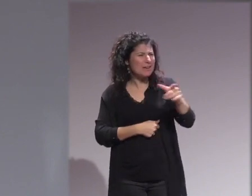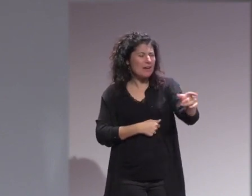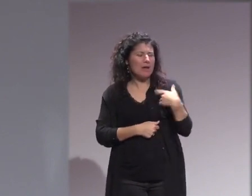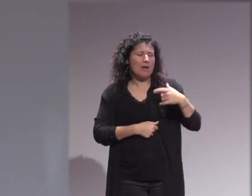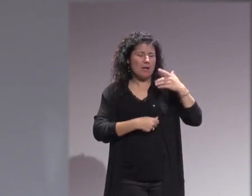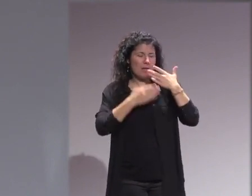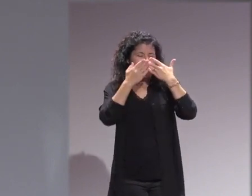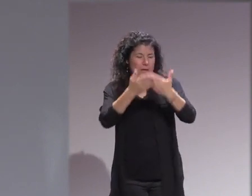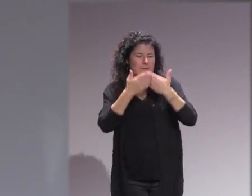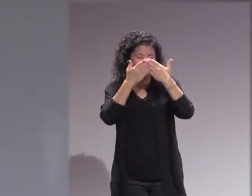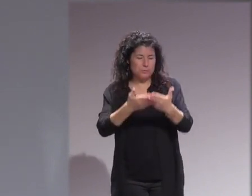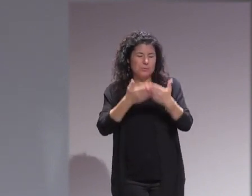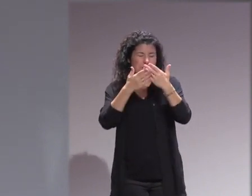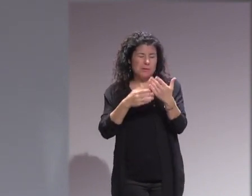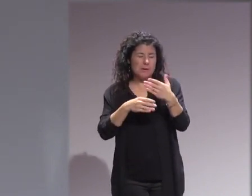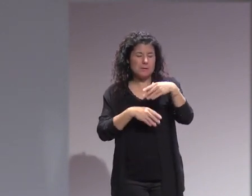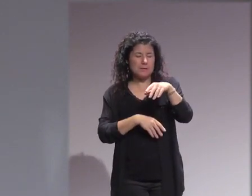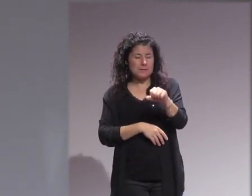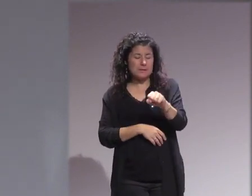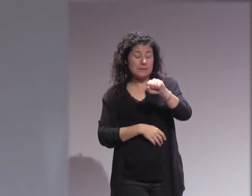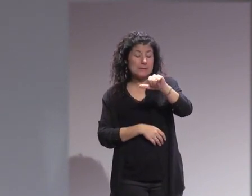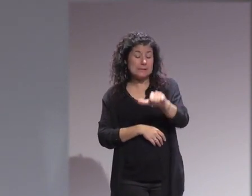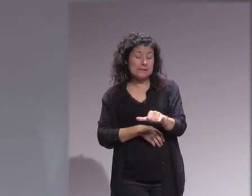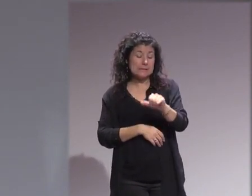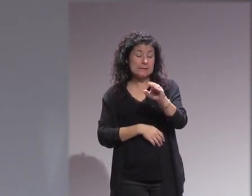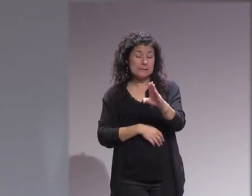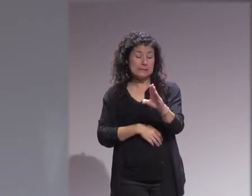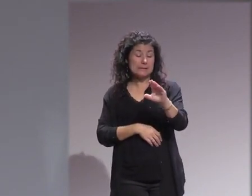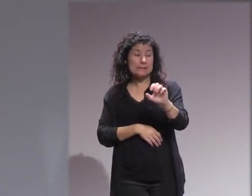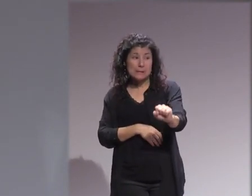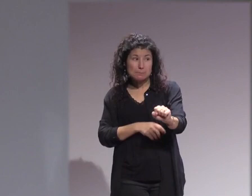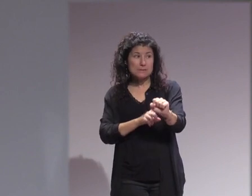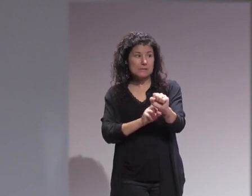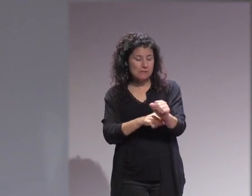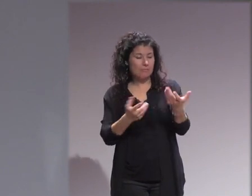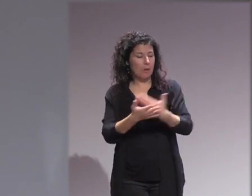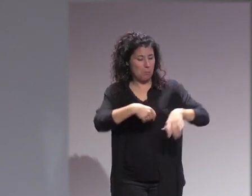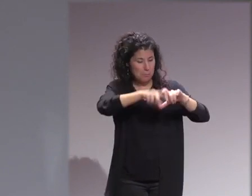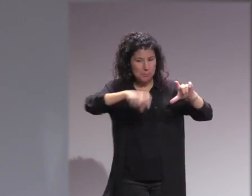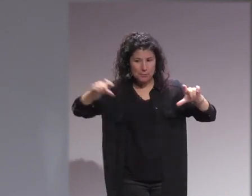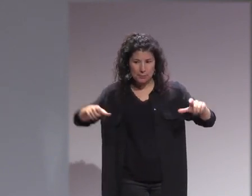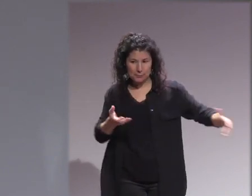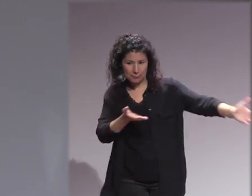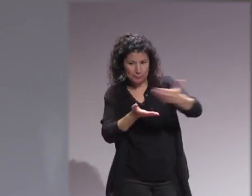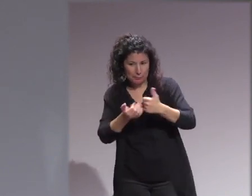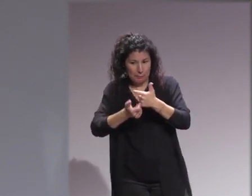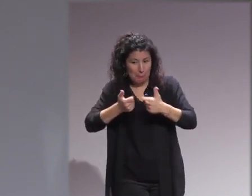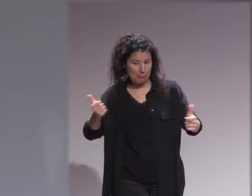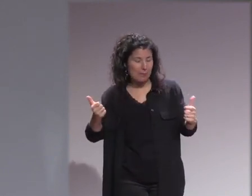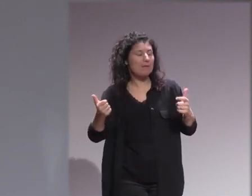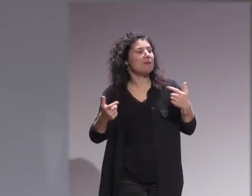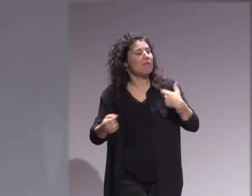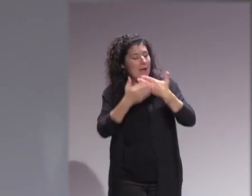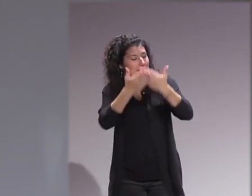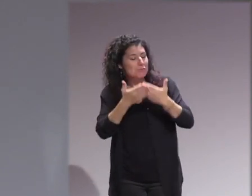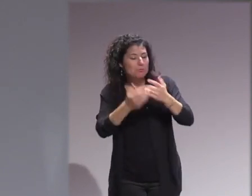comme siblings, fratrie, c'est pas vraiment le bon terme, mais on va faire ça comme ça. Et donc dans cette étude, on voit que les personnes adoptées